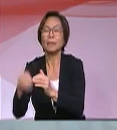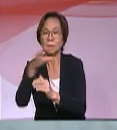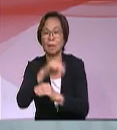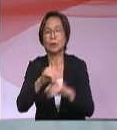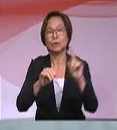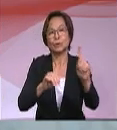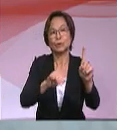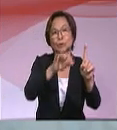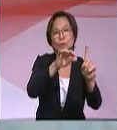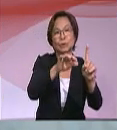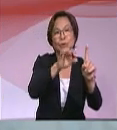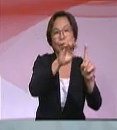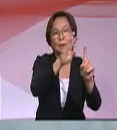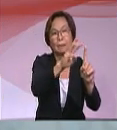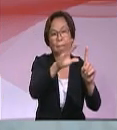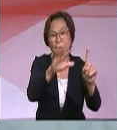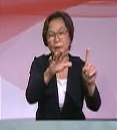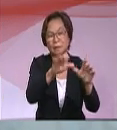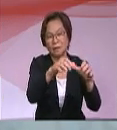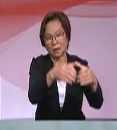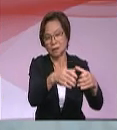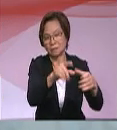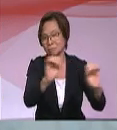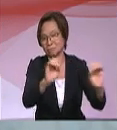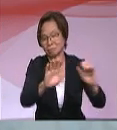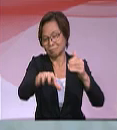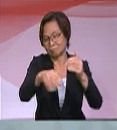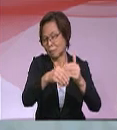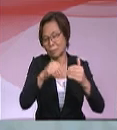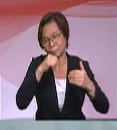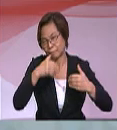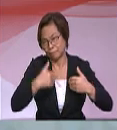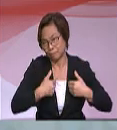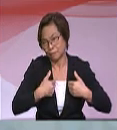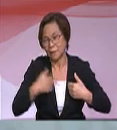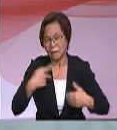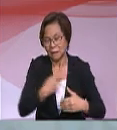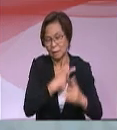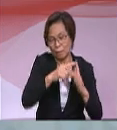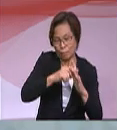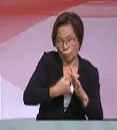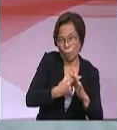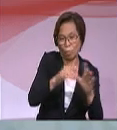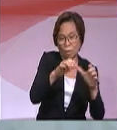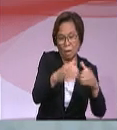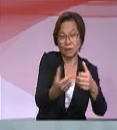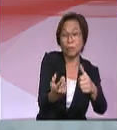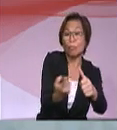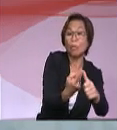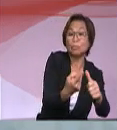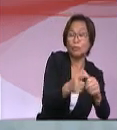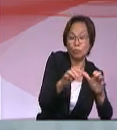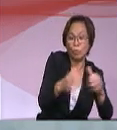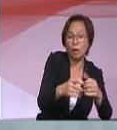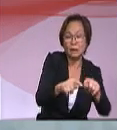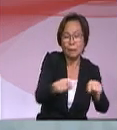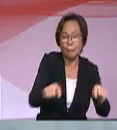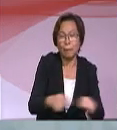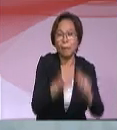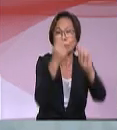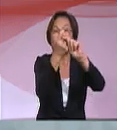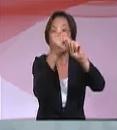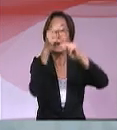dan 165 kluster tiada pertambahan kes. Kita mulakan dengan kluster yang pertama ialah kluster tapak bina